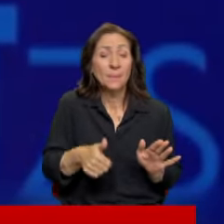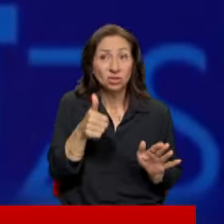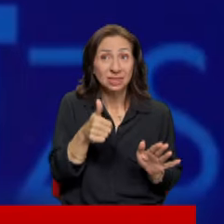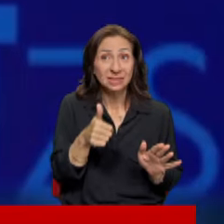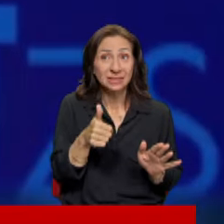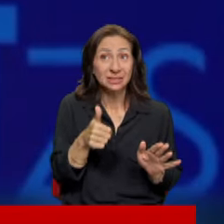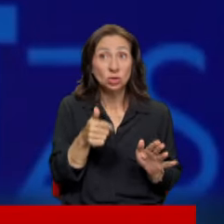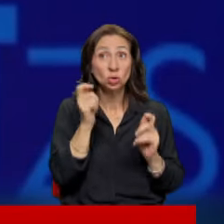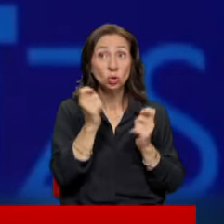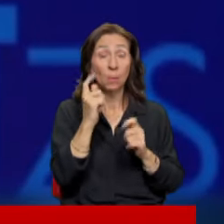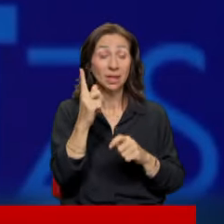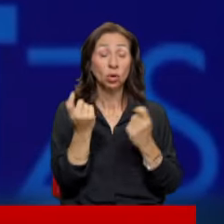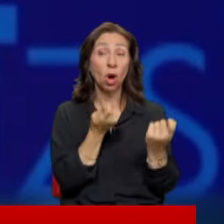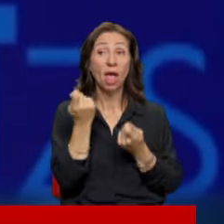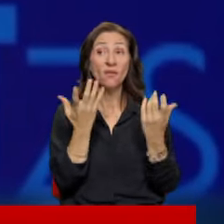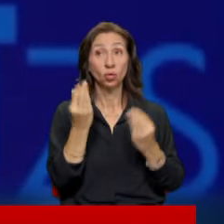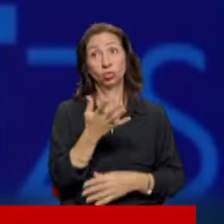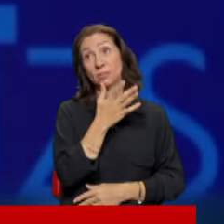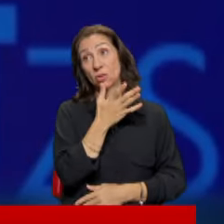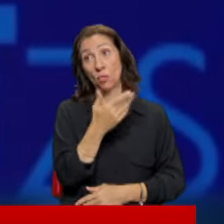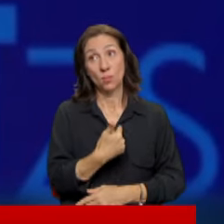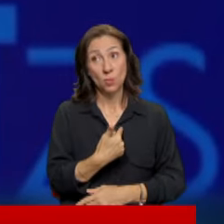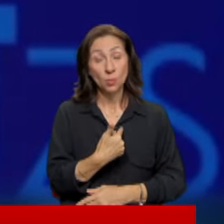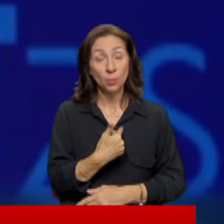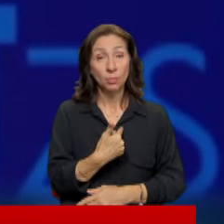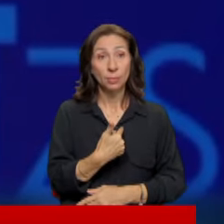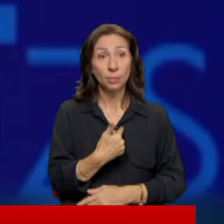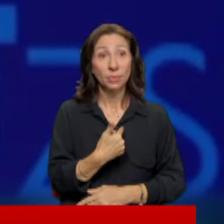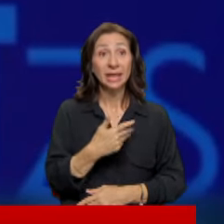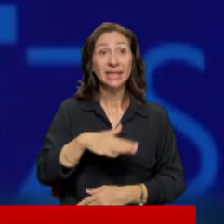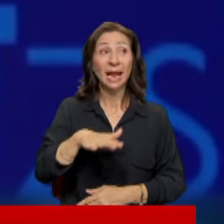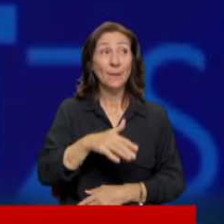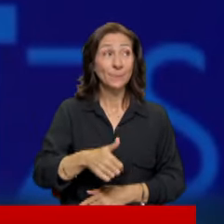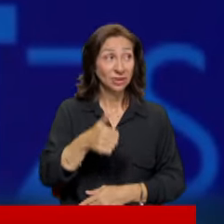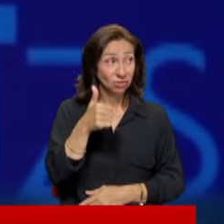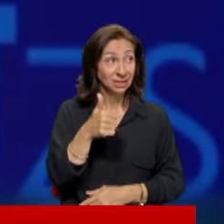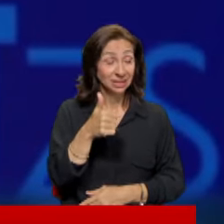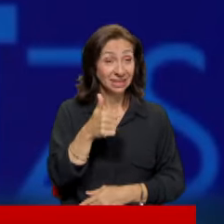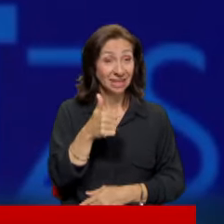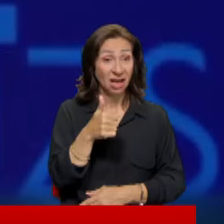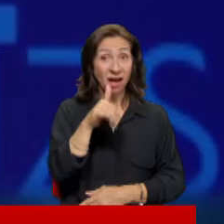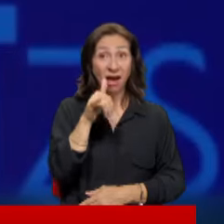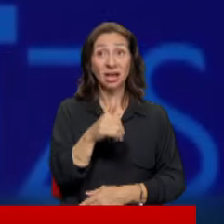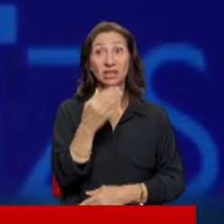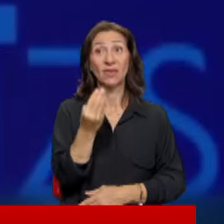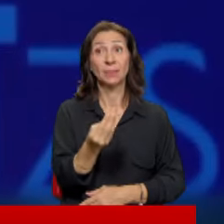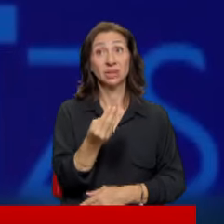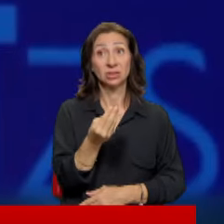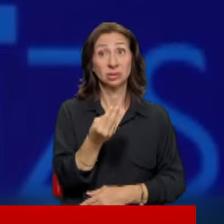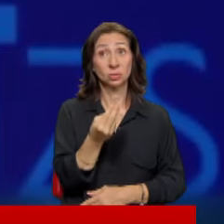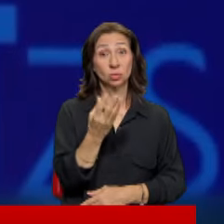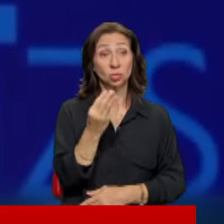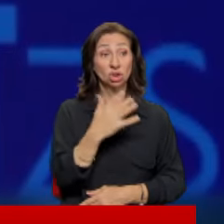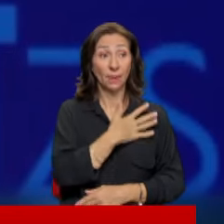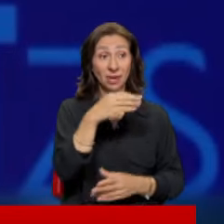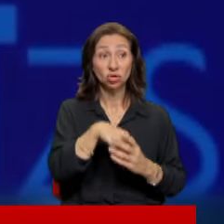Eee zor bir görev olduğunu da biliyorum Eee genel başkanlığı hakkını vermek hele CHP'de